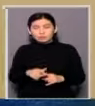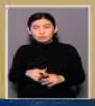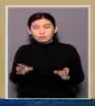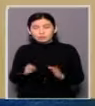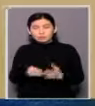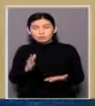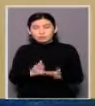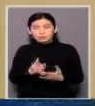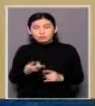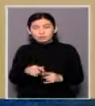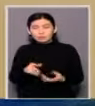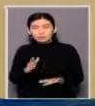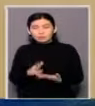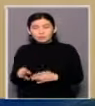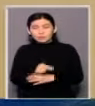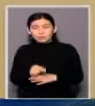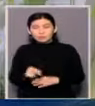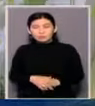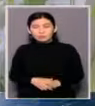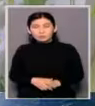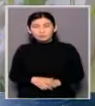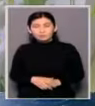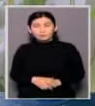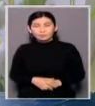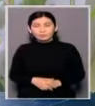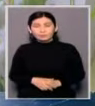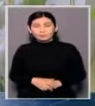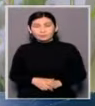с тех пор на непрерывном лечении.